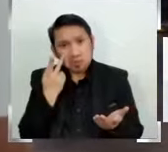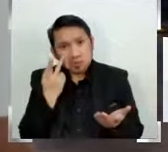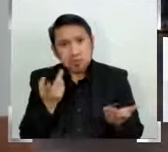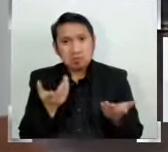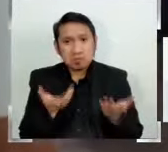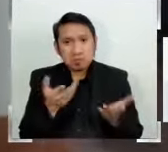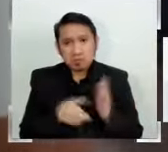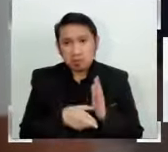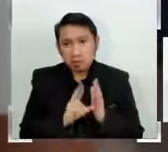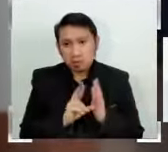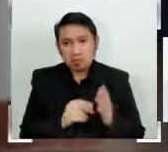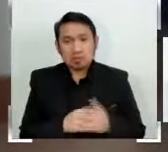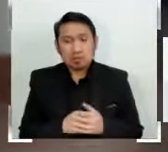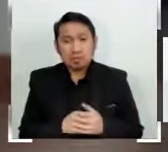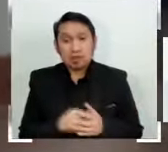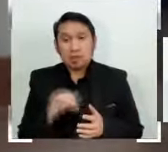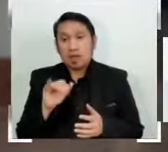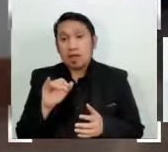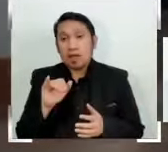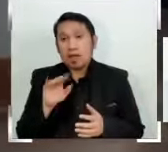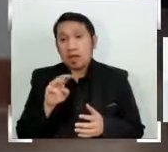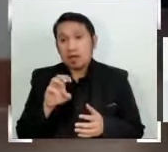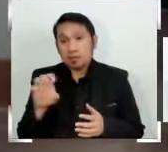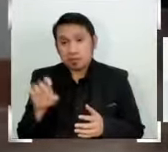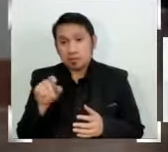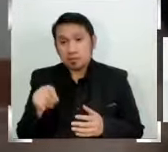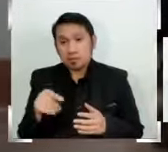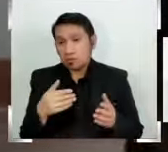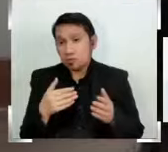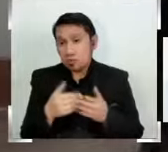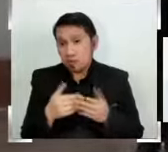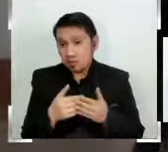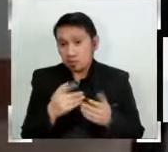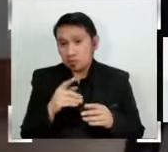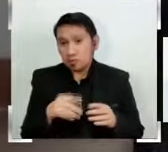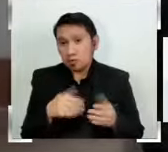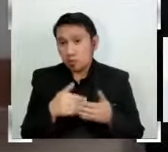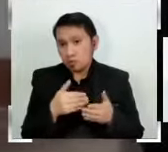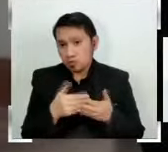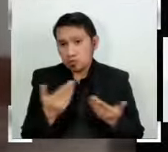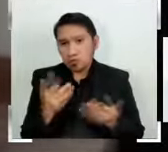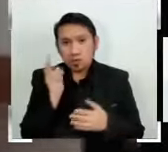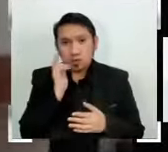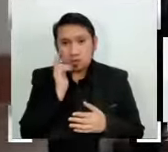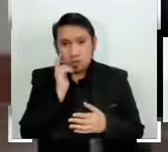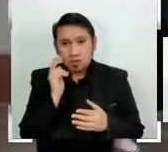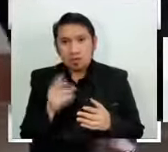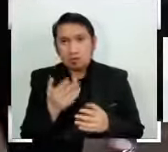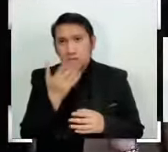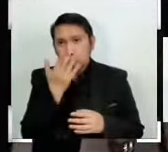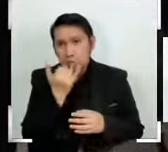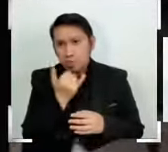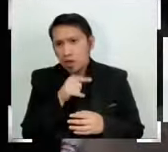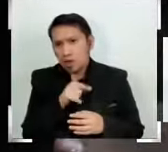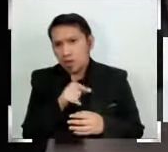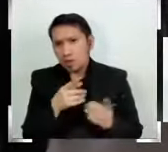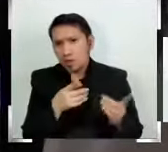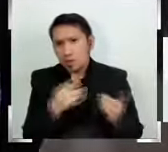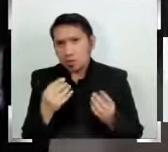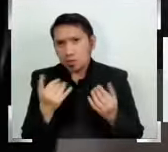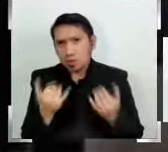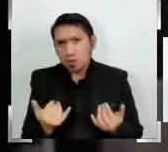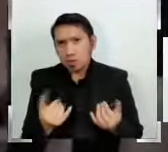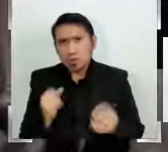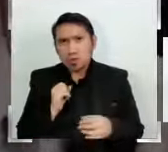Si Senadora Amy Marcos na malapit na kaibigan ng mga Duterte, nagtataka kung bakit itinutulak ito ngayon sa Senado at Kamara